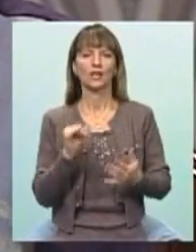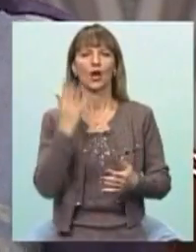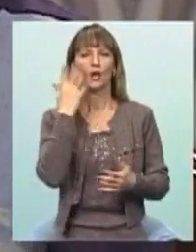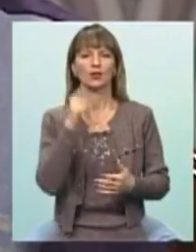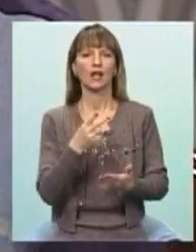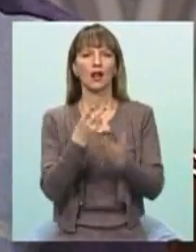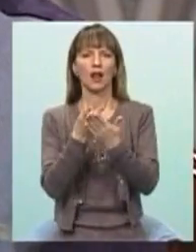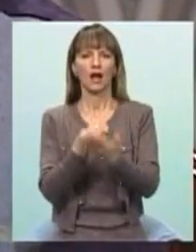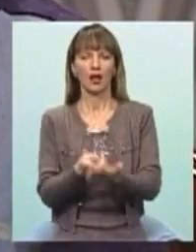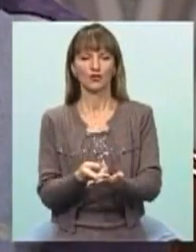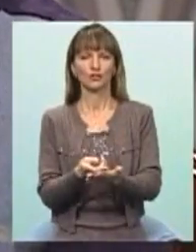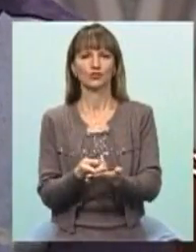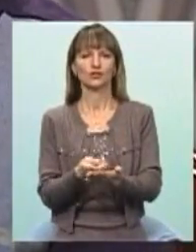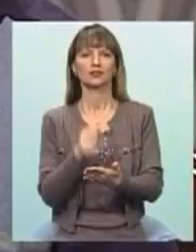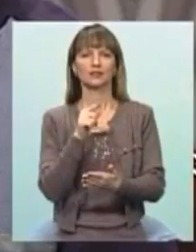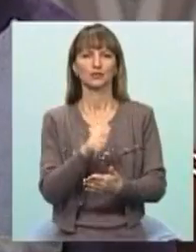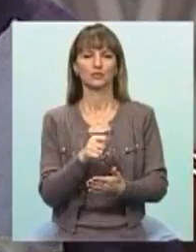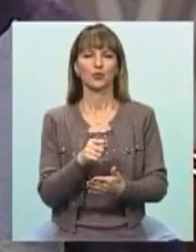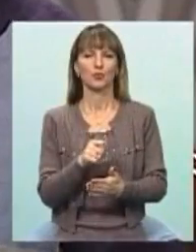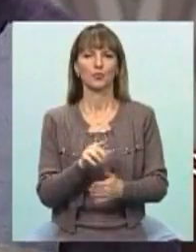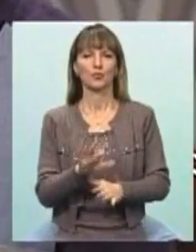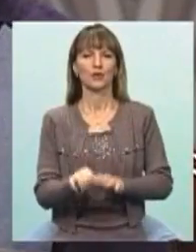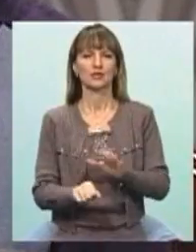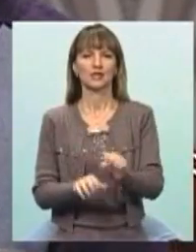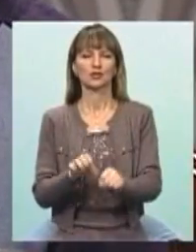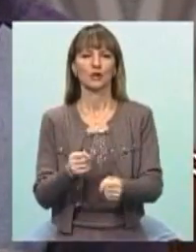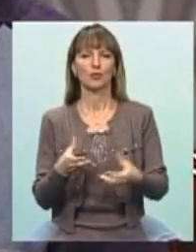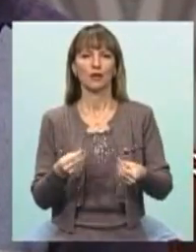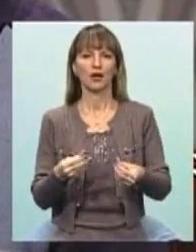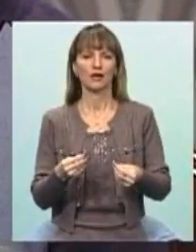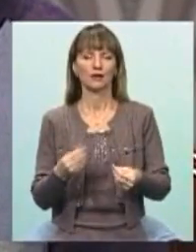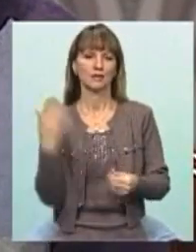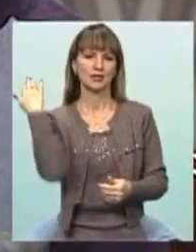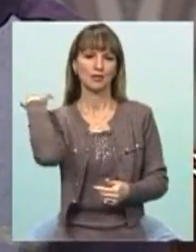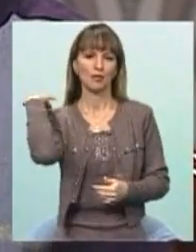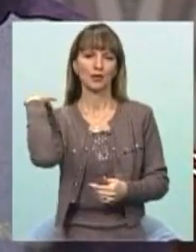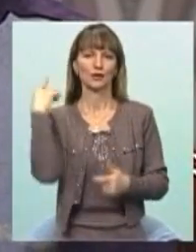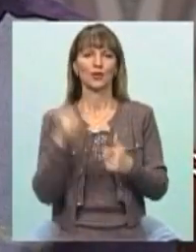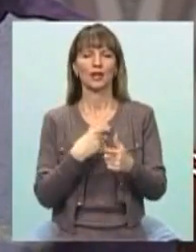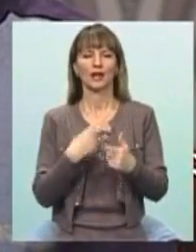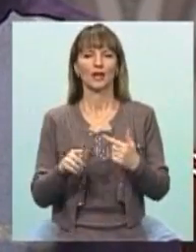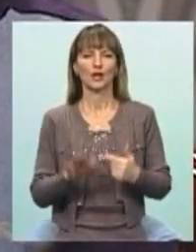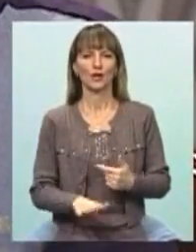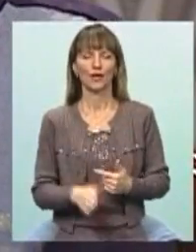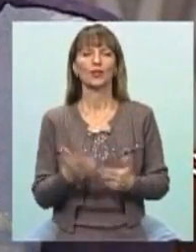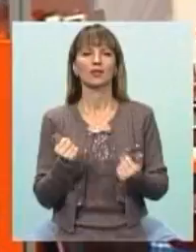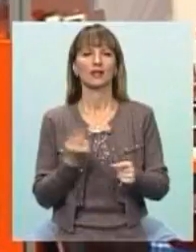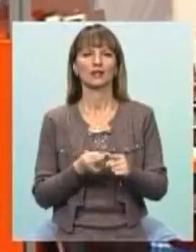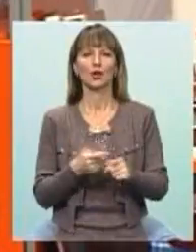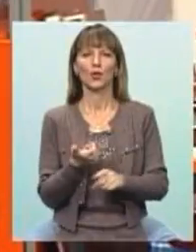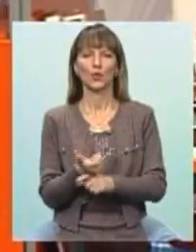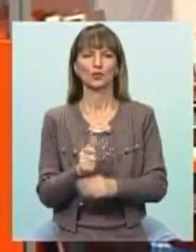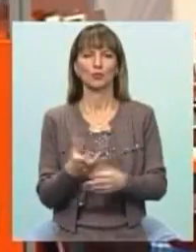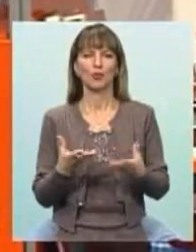ти лягаєш, то тобі масажирує м'яким спину чи ногу. Так, дійсно, це дуже